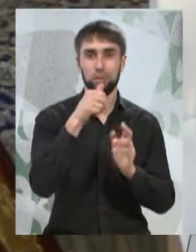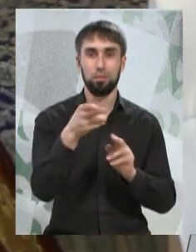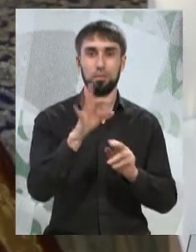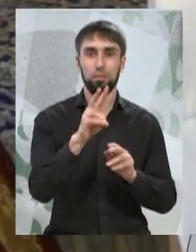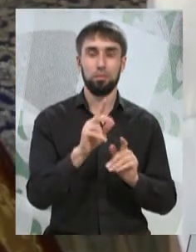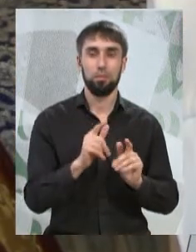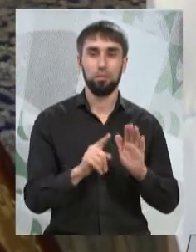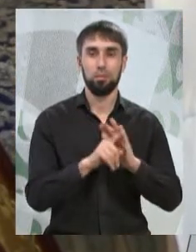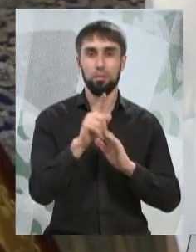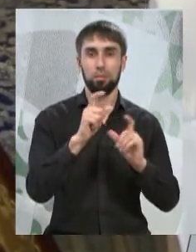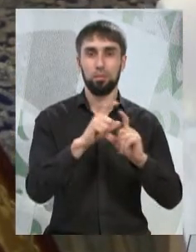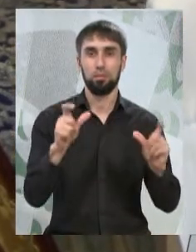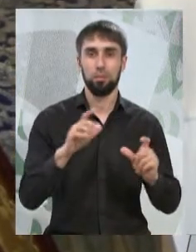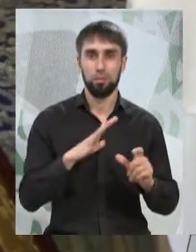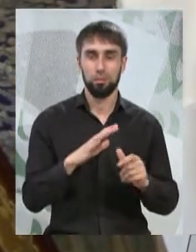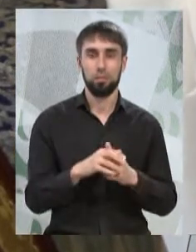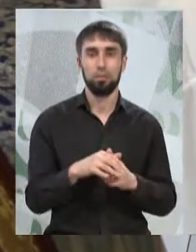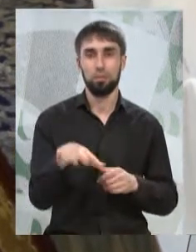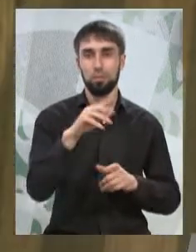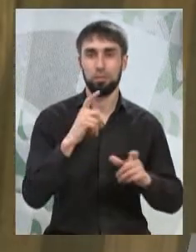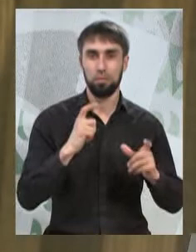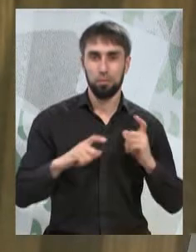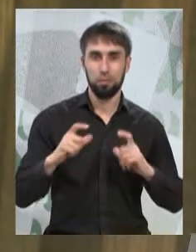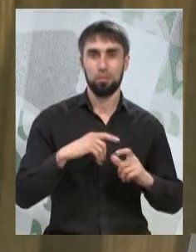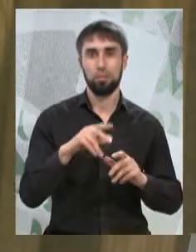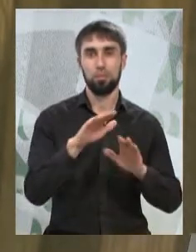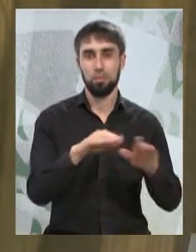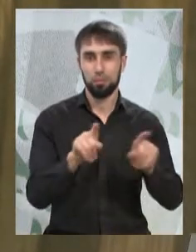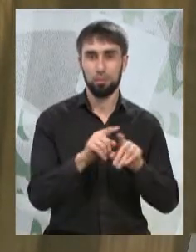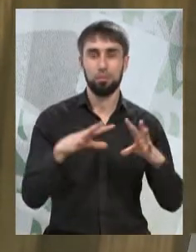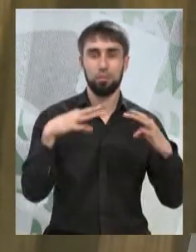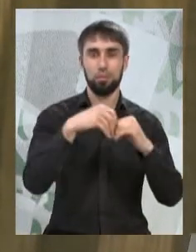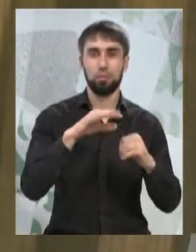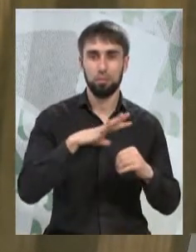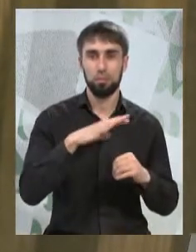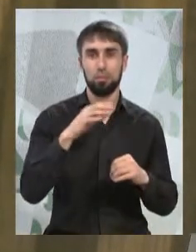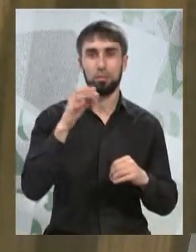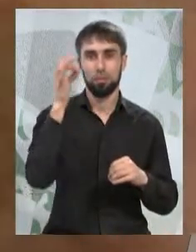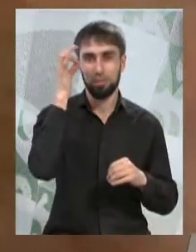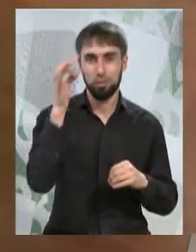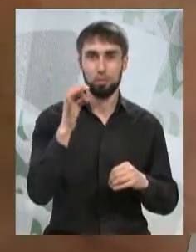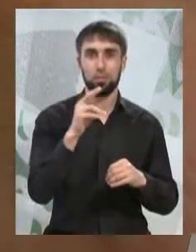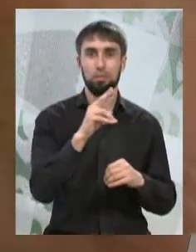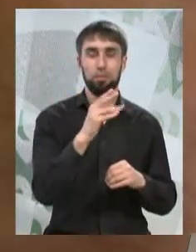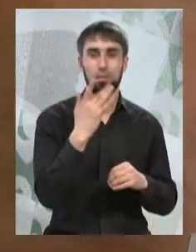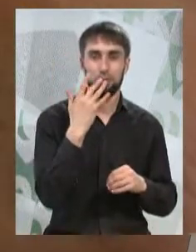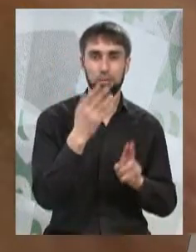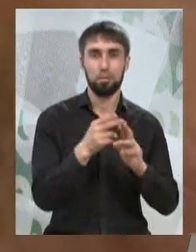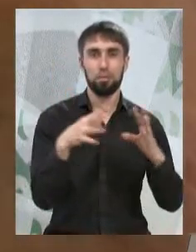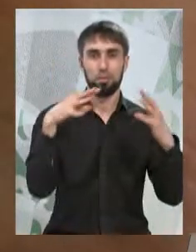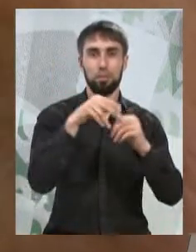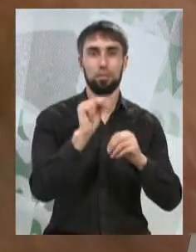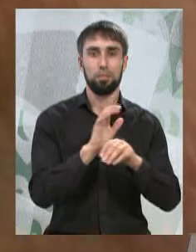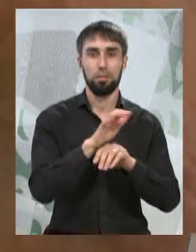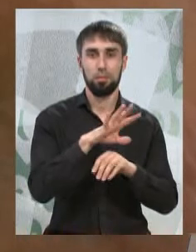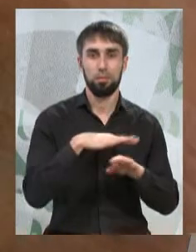Учителя, как и школьники, были из депортированных. Балкарцы, крымские татары и немцы. Алихан вспоминает, на отдых пионерские лагеря их, как